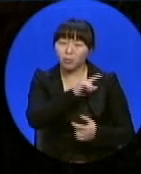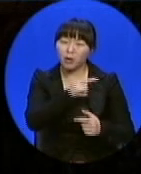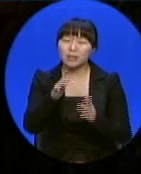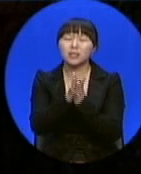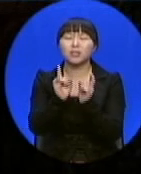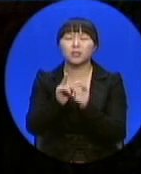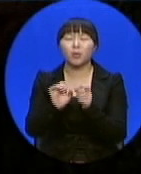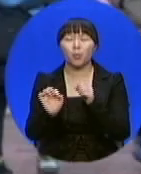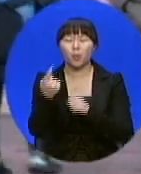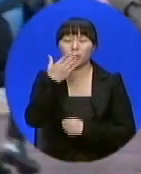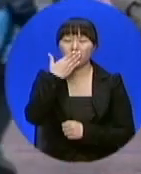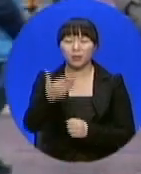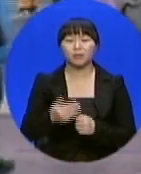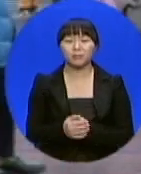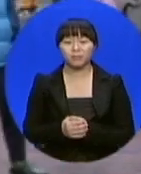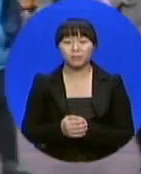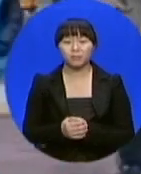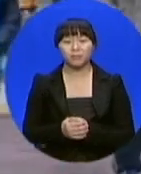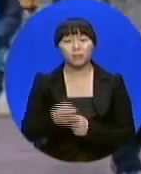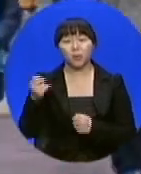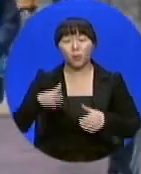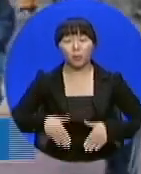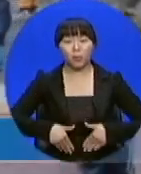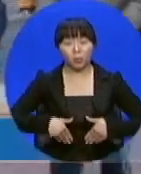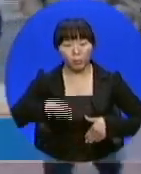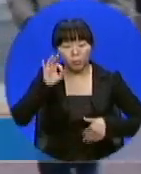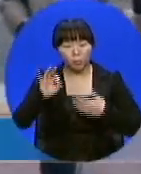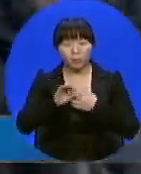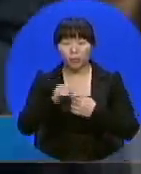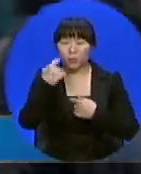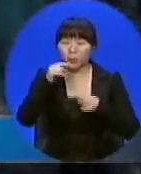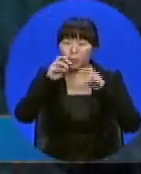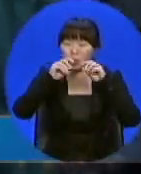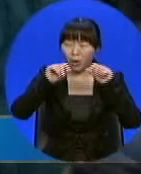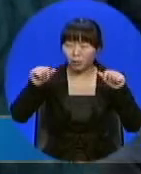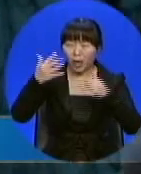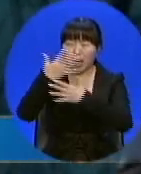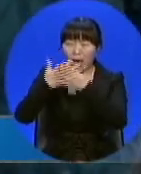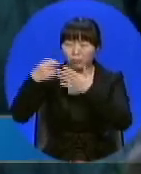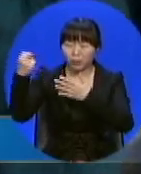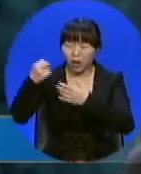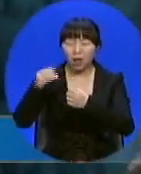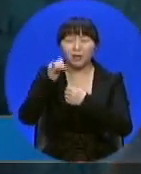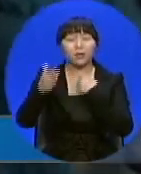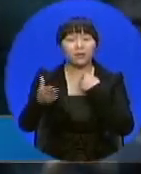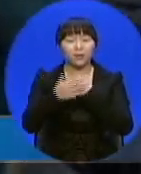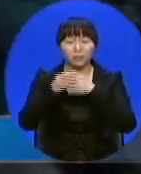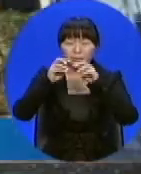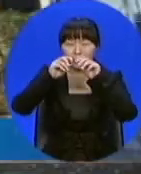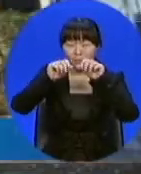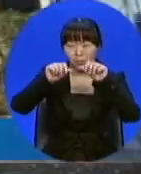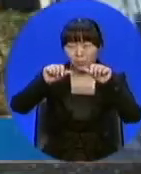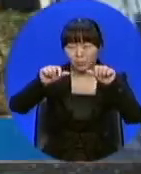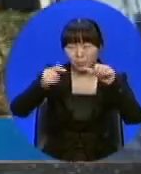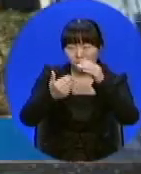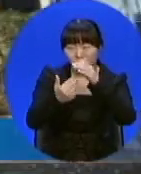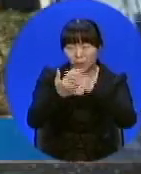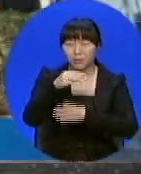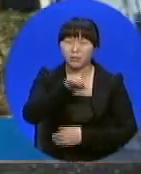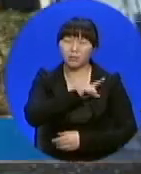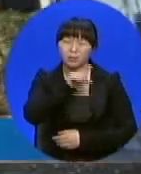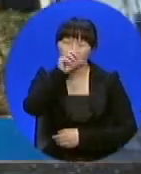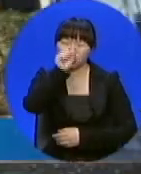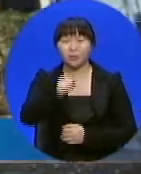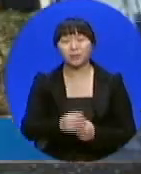직접적인 원인이 됩니다. 게다가 올봄은 황사도 심하고 안개가 자주 발생해 미세먼지가 자리 잡기에 최적의